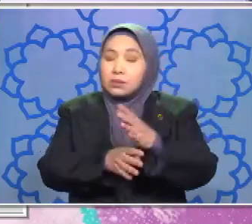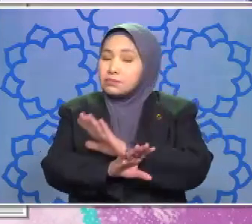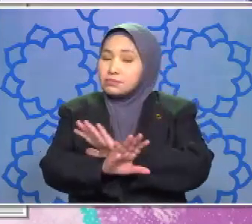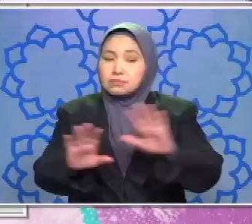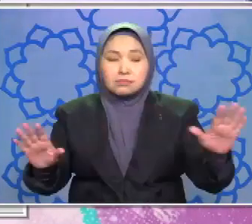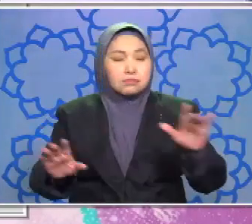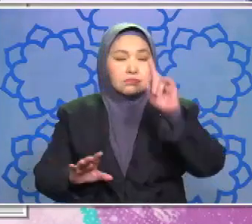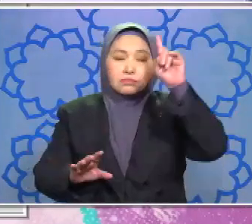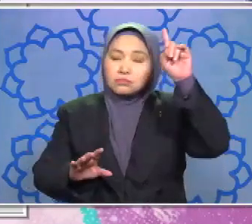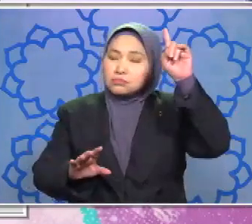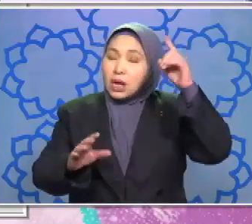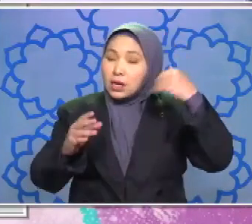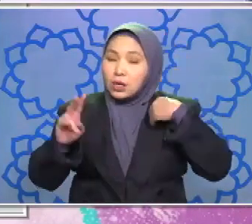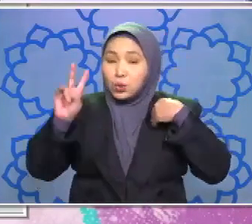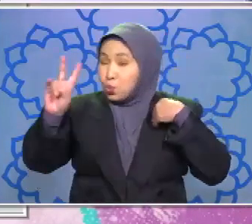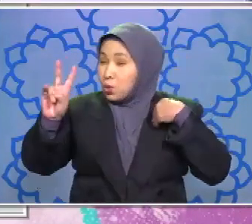تتخذوا